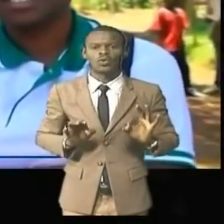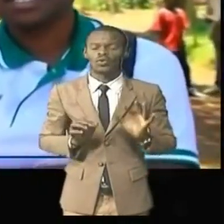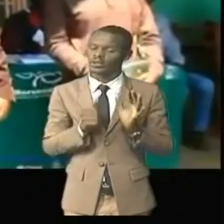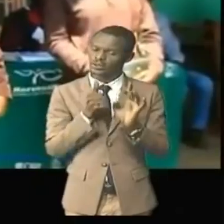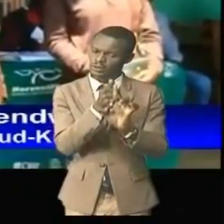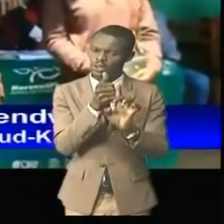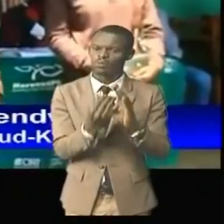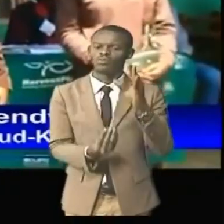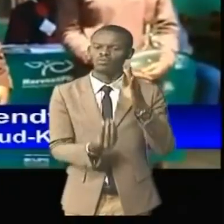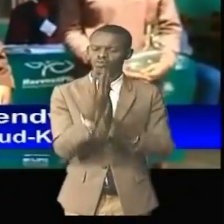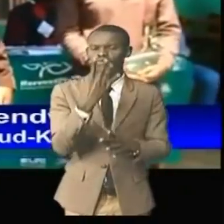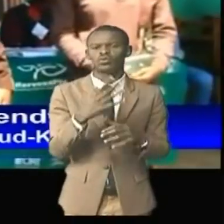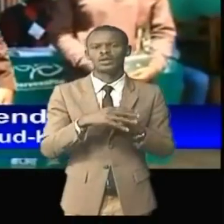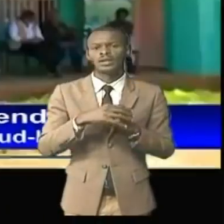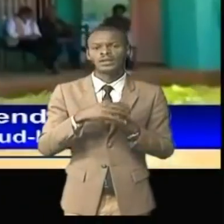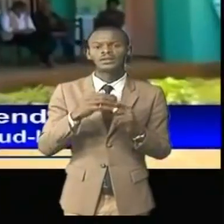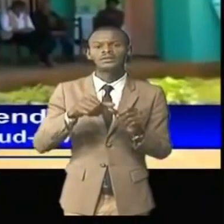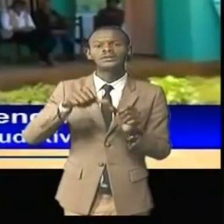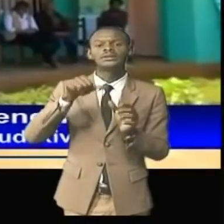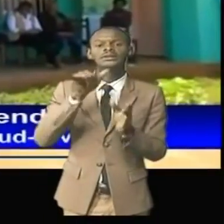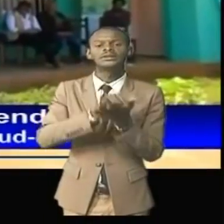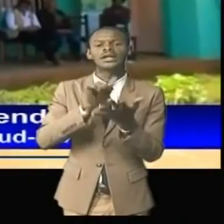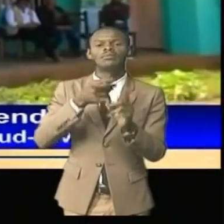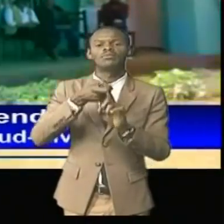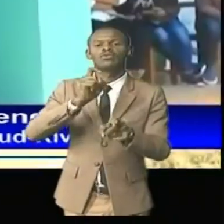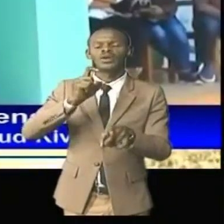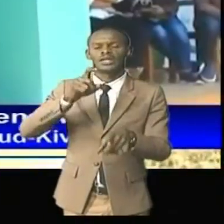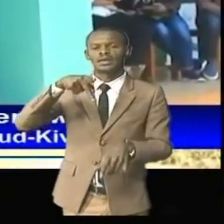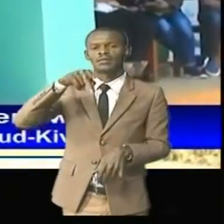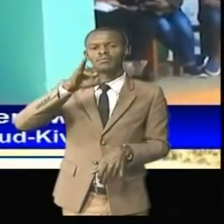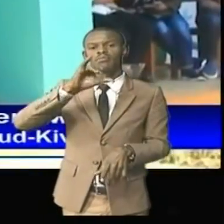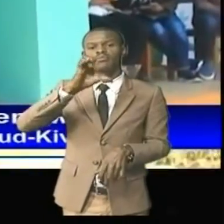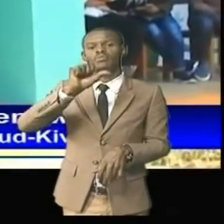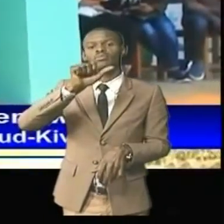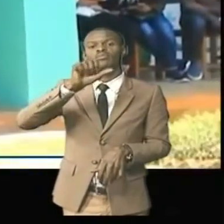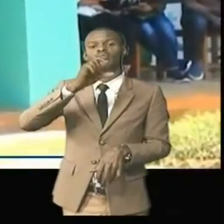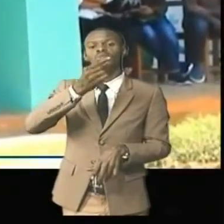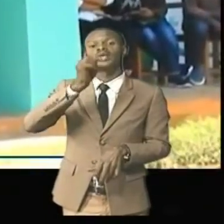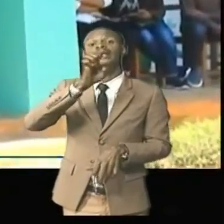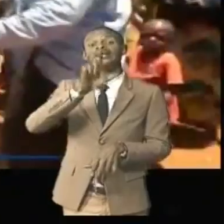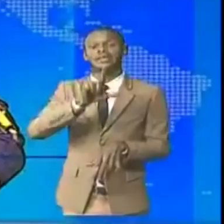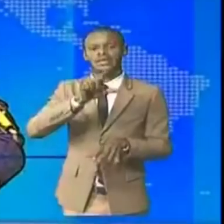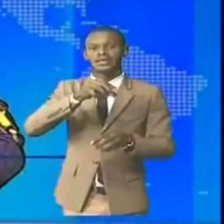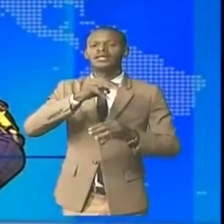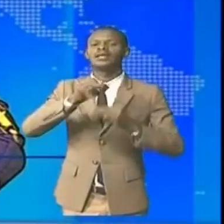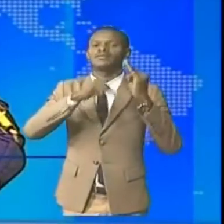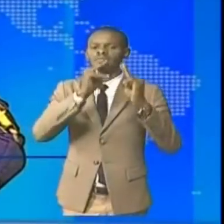Sud Kivu. L'activité a été organisée sous le patronage du ministère provincial de l'agriculture.